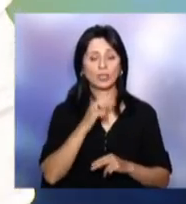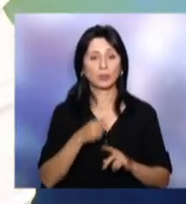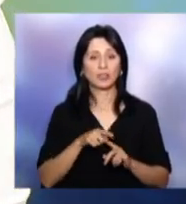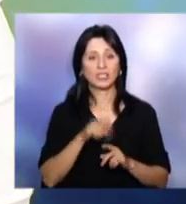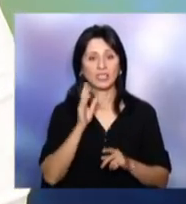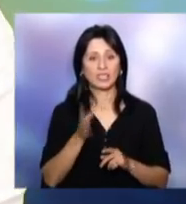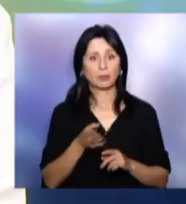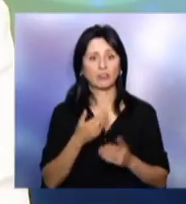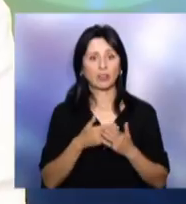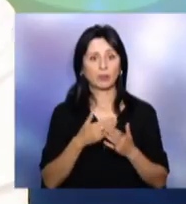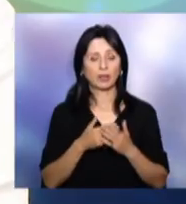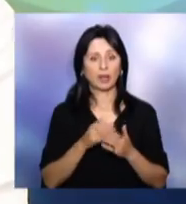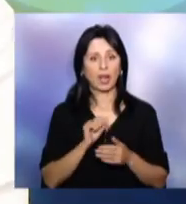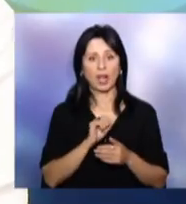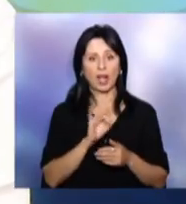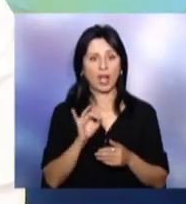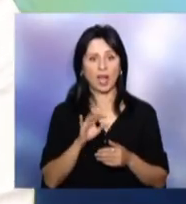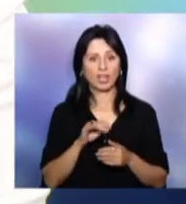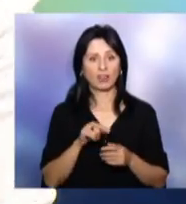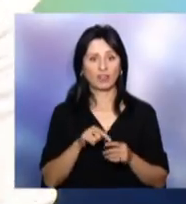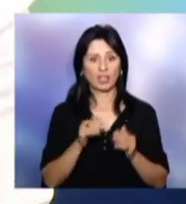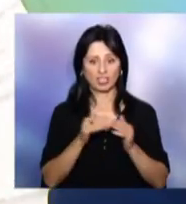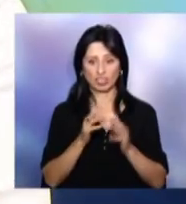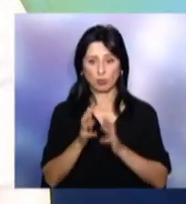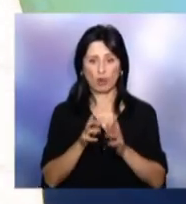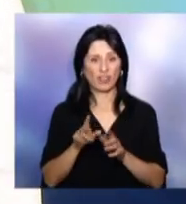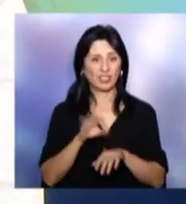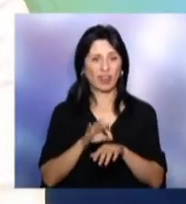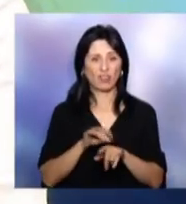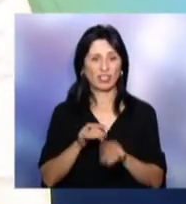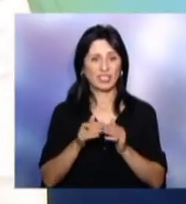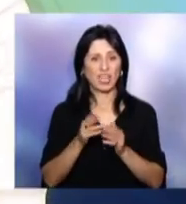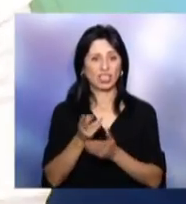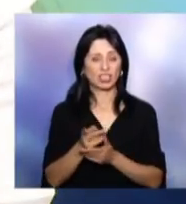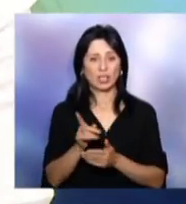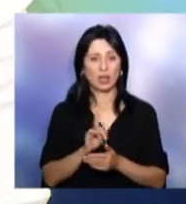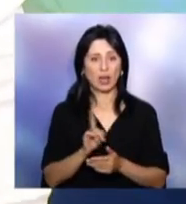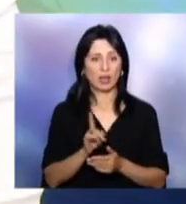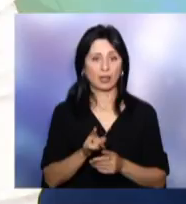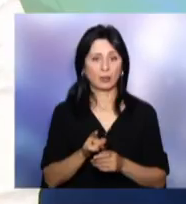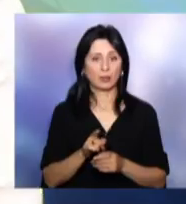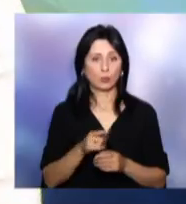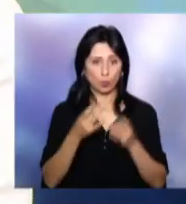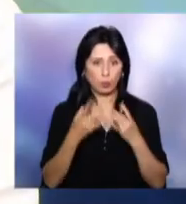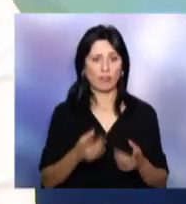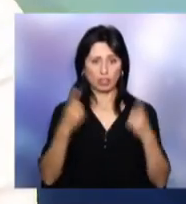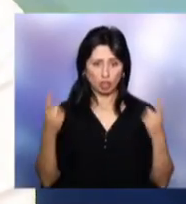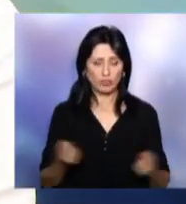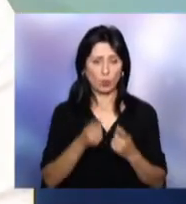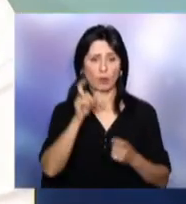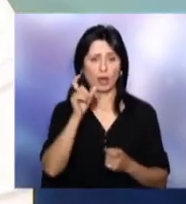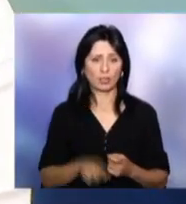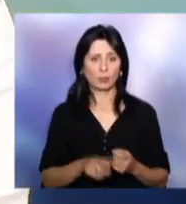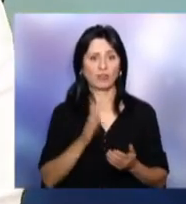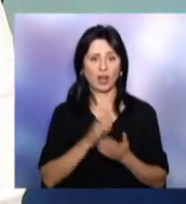ეს იქნება, ვთქვათ, არა შინმოვლის კომპონენტი, პაციენტი, რომელიც სახლში მწოლიარე მდგომარეობაშია, უბრალოდ ჩვეულებრივად